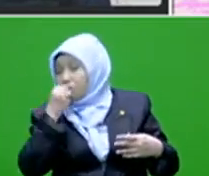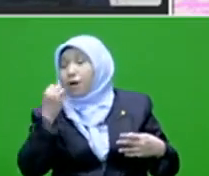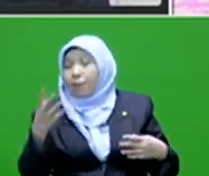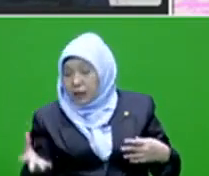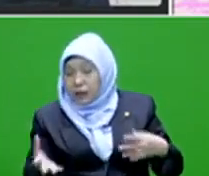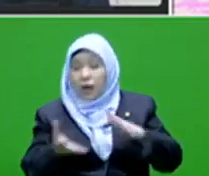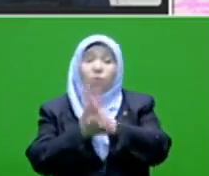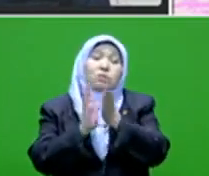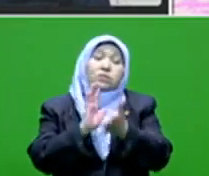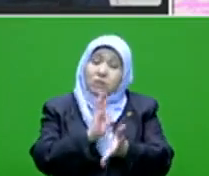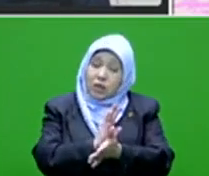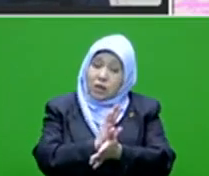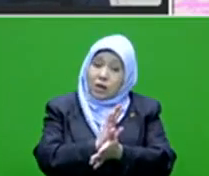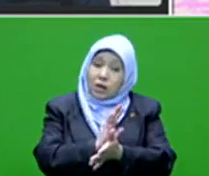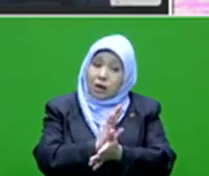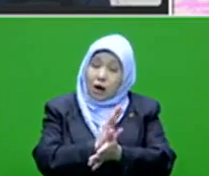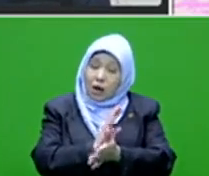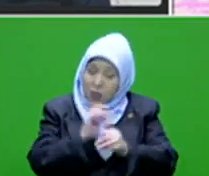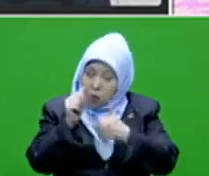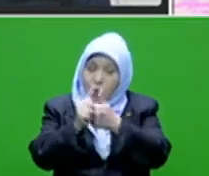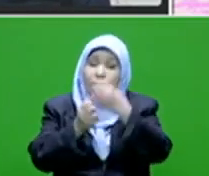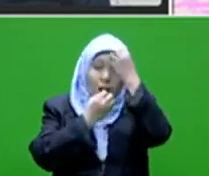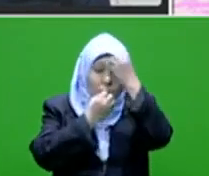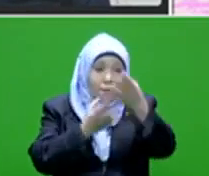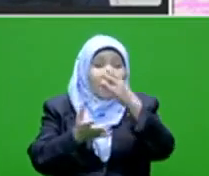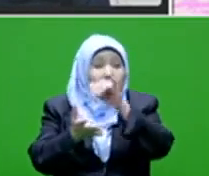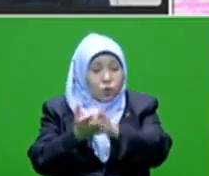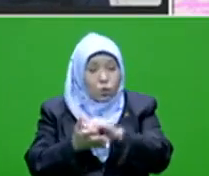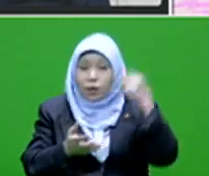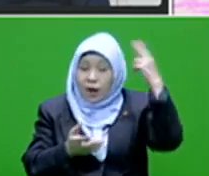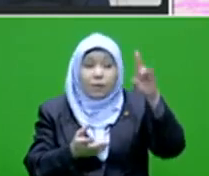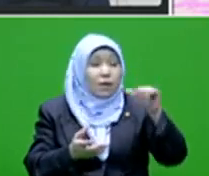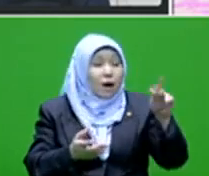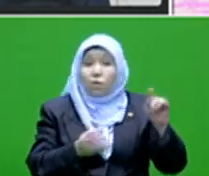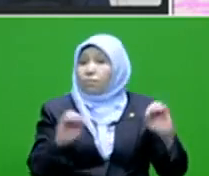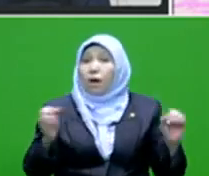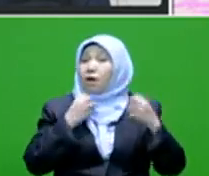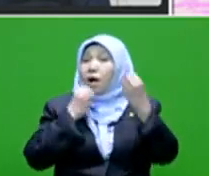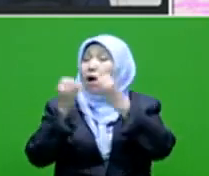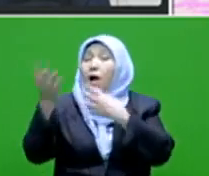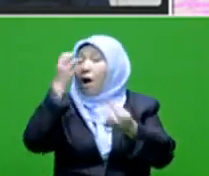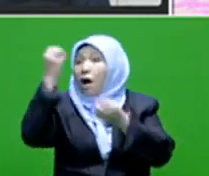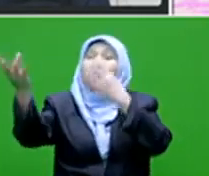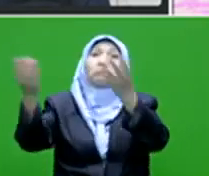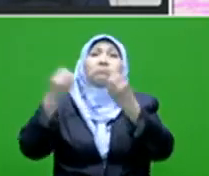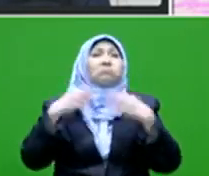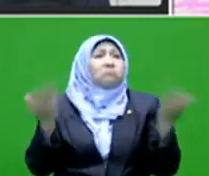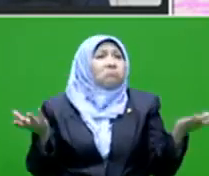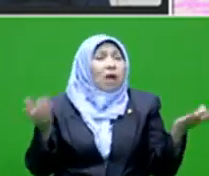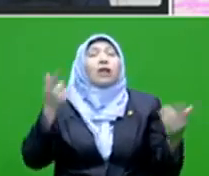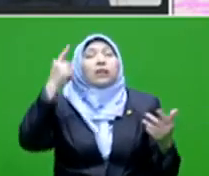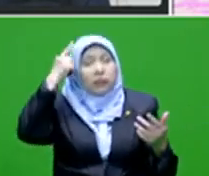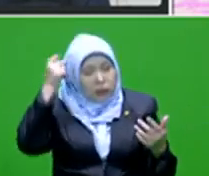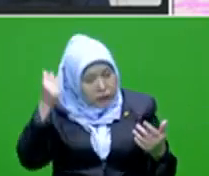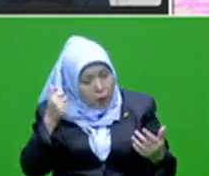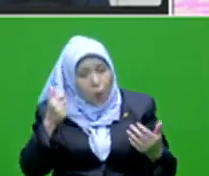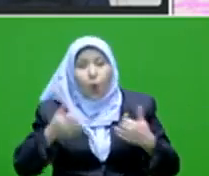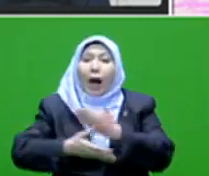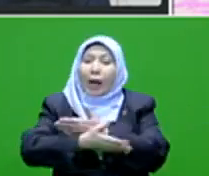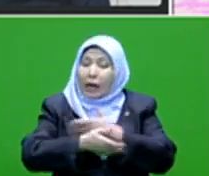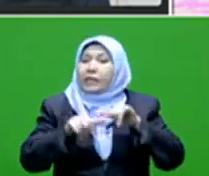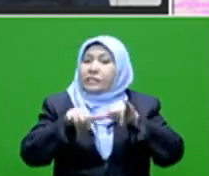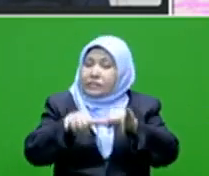ada cerita benda tu. Jadi berdasarkan maklumat tu, Nabi Ya'qub tak dapat maklumat pun kata Nabi Yusuf meninggal dunia. Jadi dia tahu anak dia masih hidup.